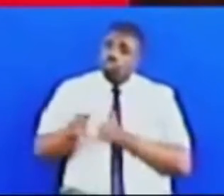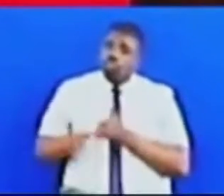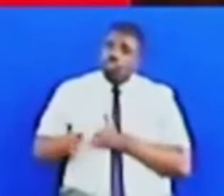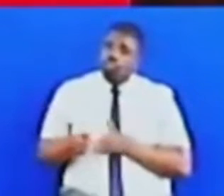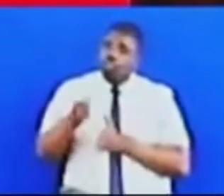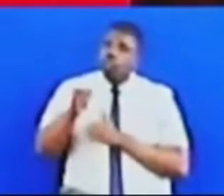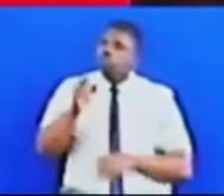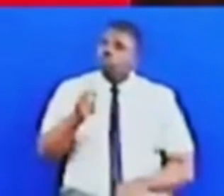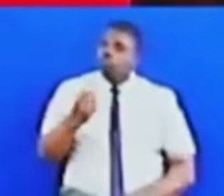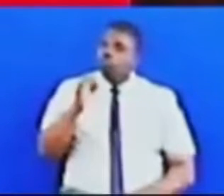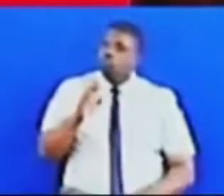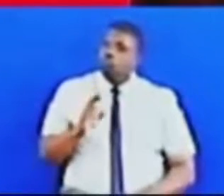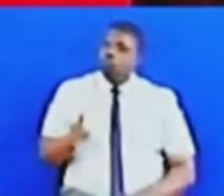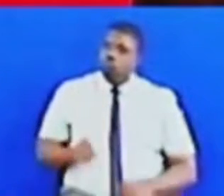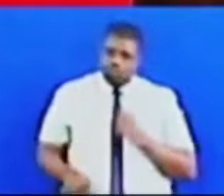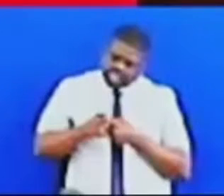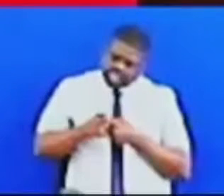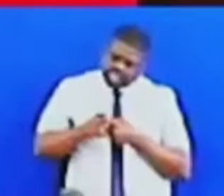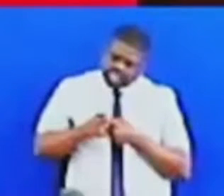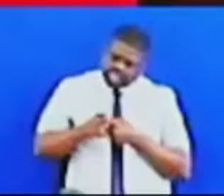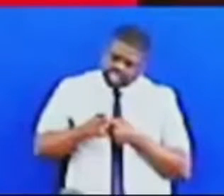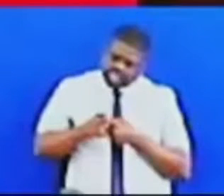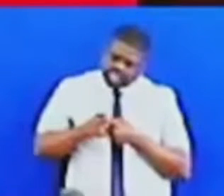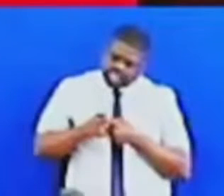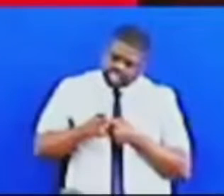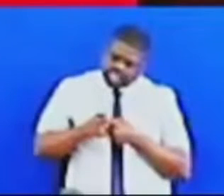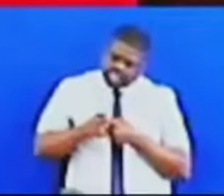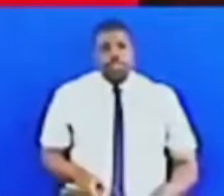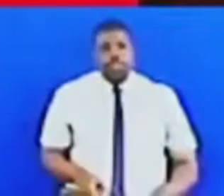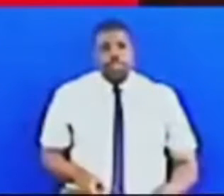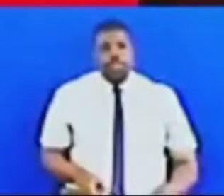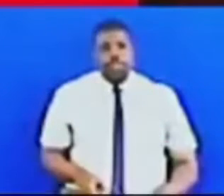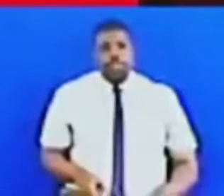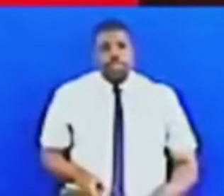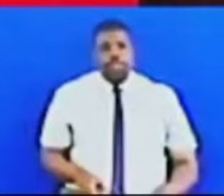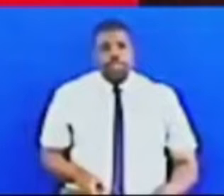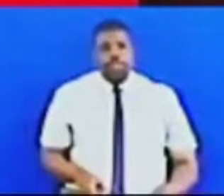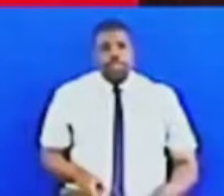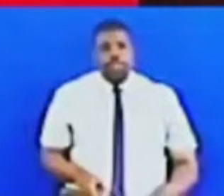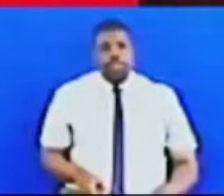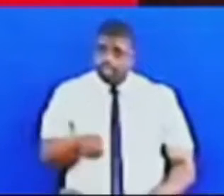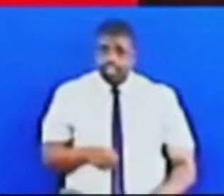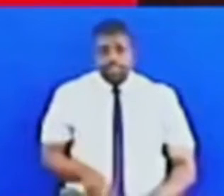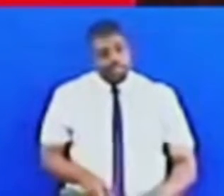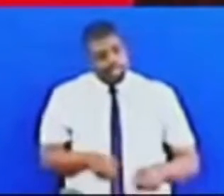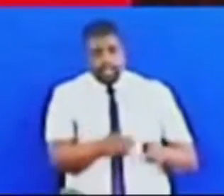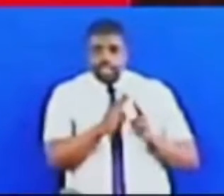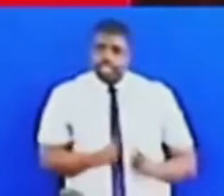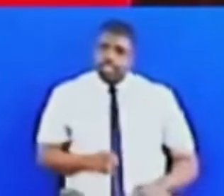hiyo tozo. Kwa mimi binafsi, Mheshimiwa Spika, tozo tumetozwa. Mheshimiwa Spika, daraja la Kigongo Busisi